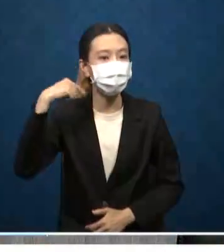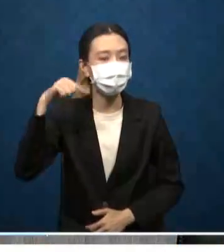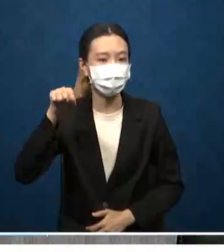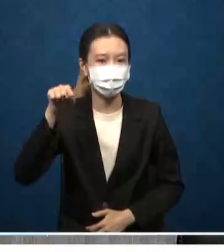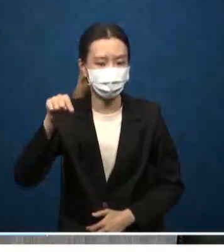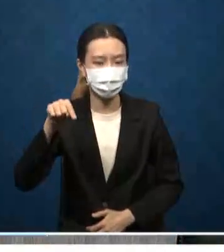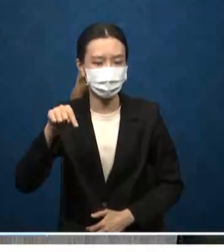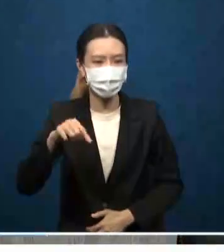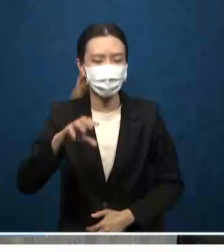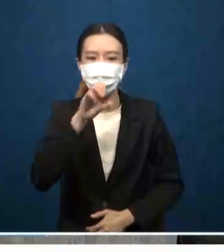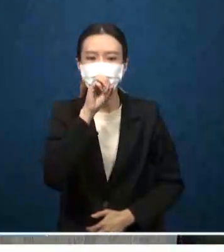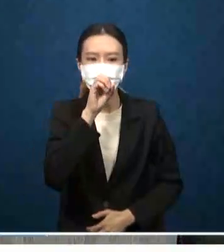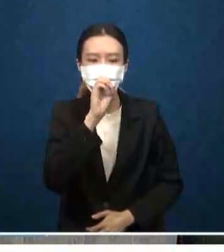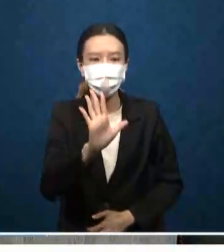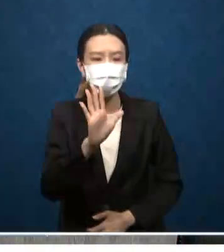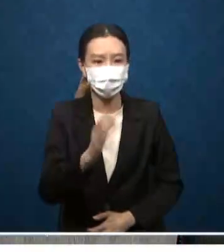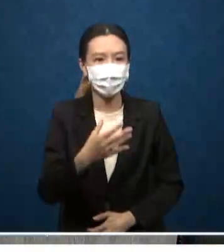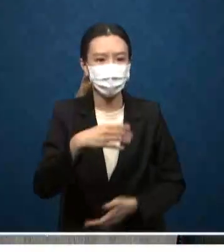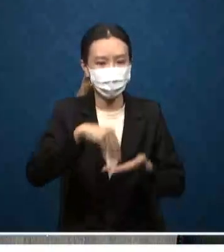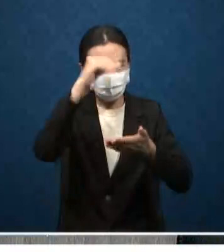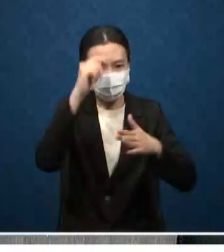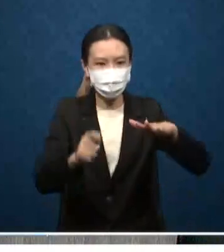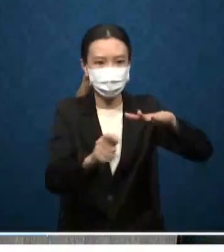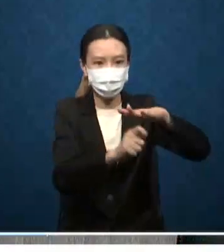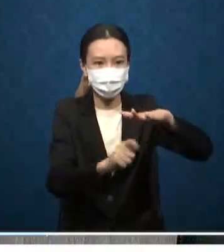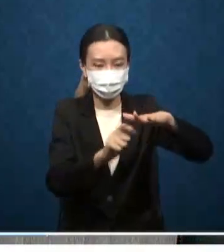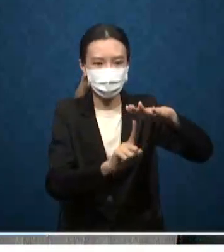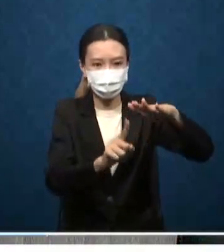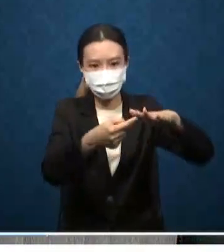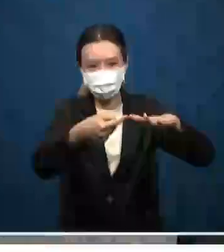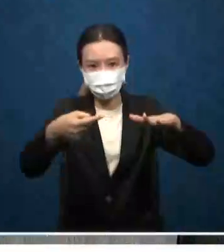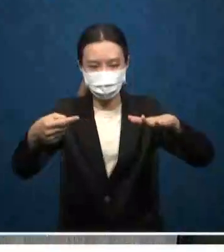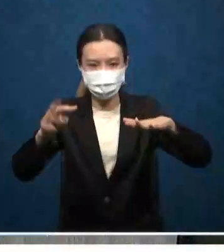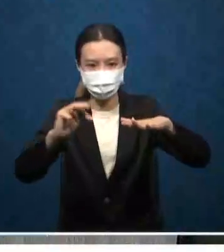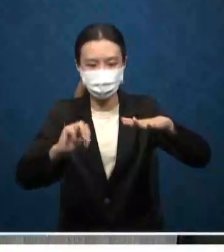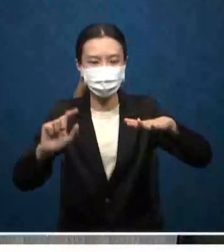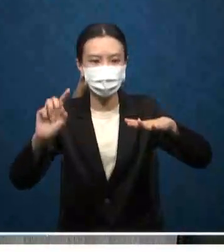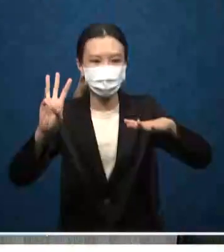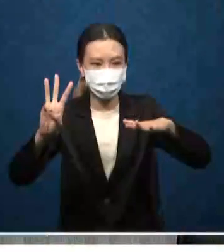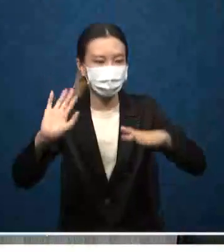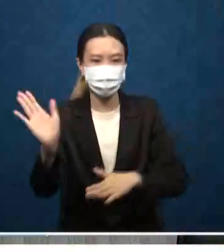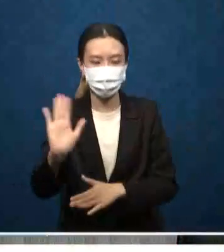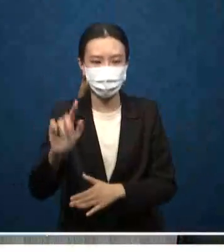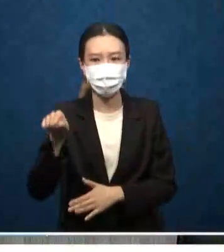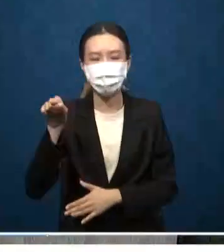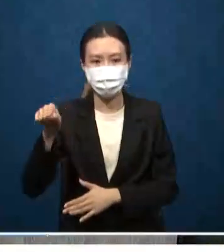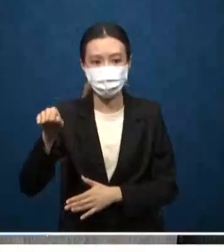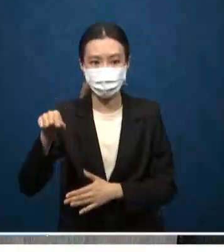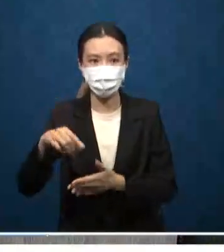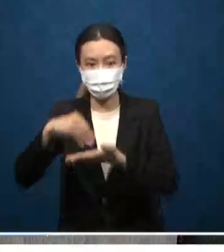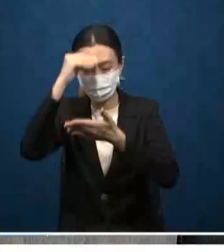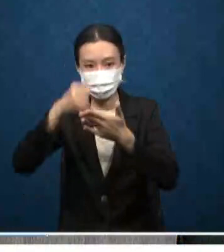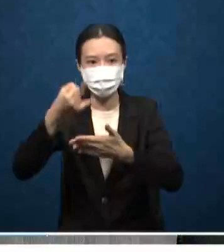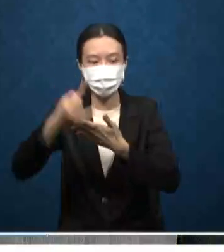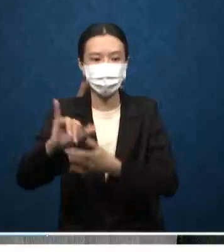อุดมศึกษาแล้วก็ไม่เป็นแร็ปเปอร์นะครับผมจะได้ว่าเขาจากประเทศไทยไปเป็นแร็ปเปอร์เมื่อยังไม่ได้จบม 6เลยแล้ววันนี้เขาไม่